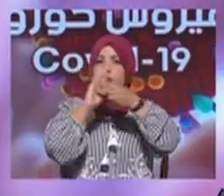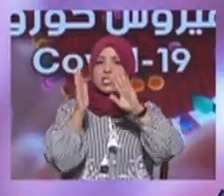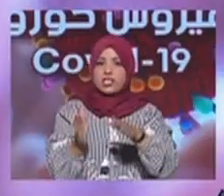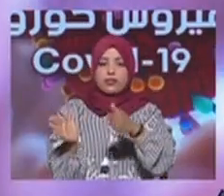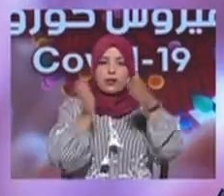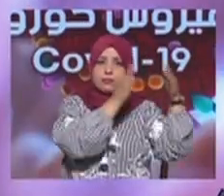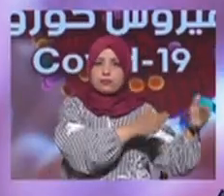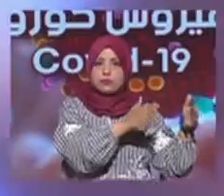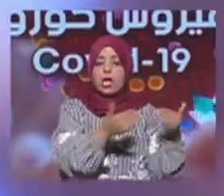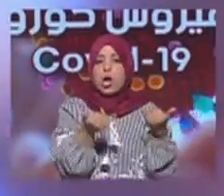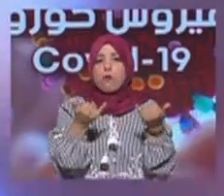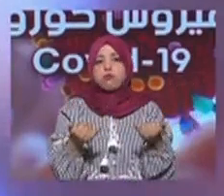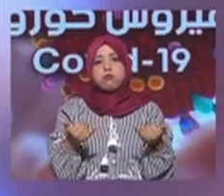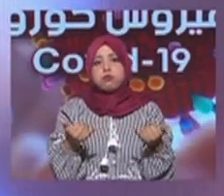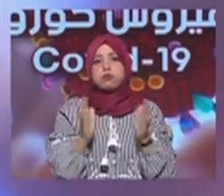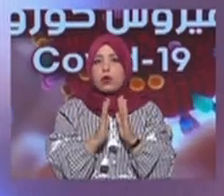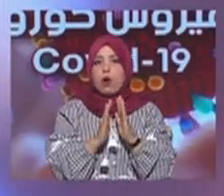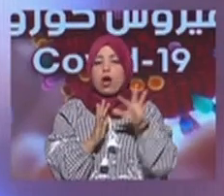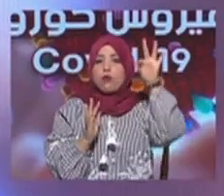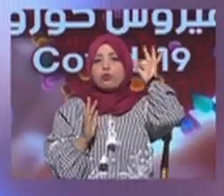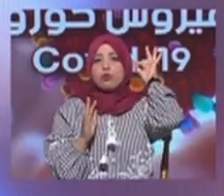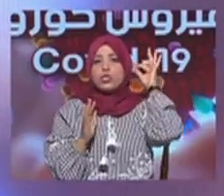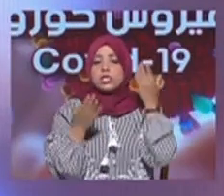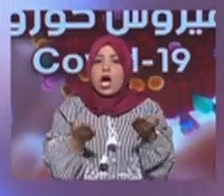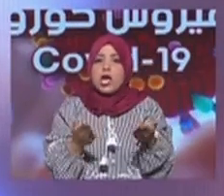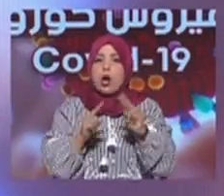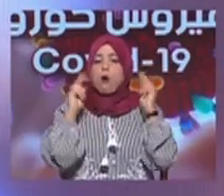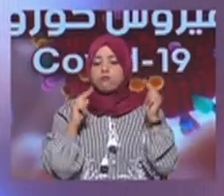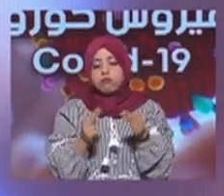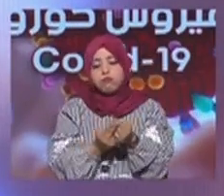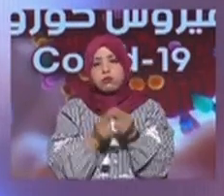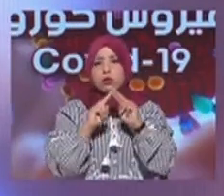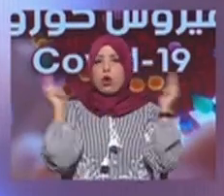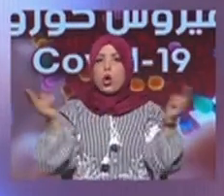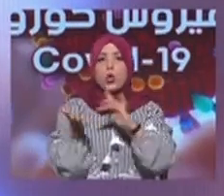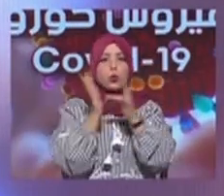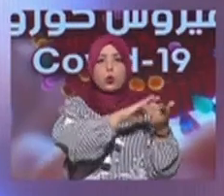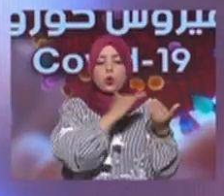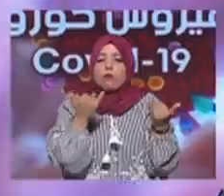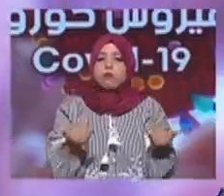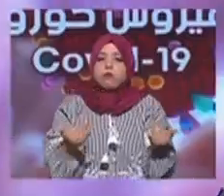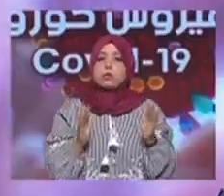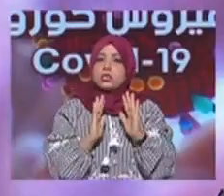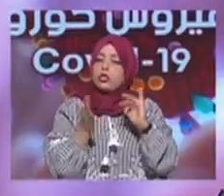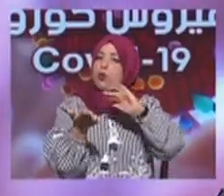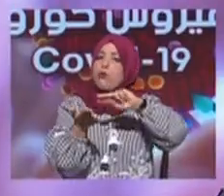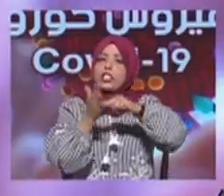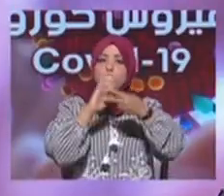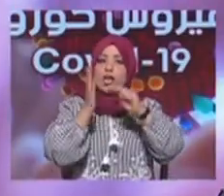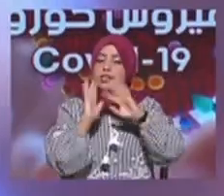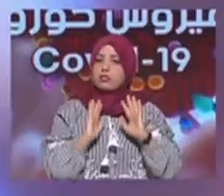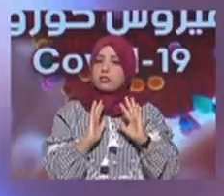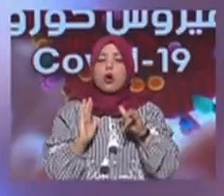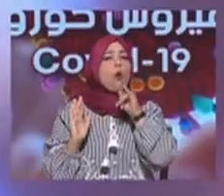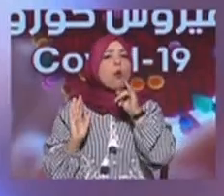شويه نستناو والله مش نستناو خاطر احنا تلهينا راهو بالدياغنوستيك اون ايتي كنتوا وحدكم راهو من الاول وحدنا اون